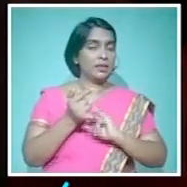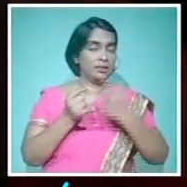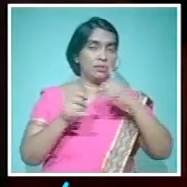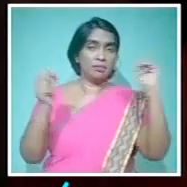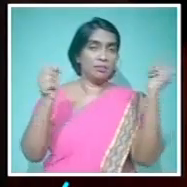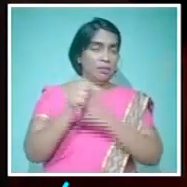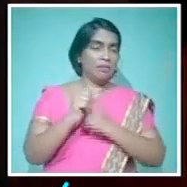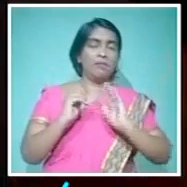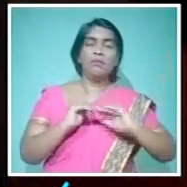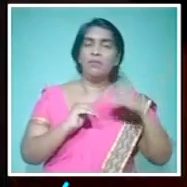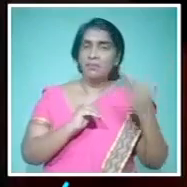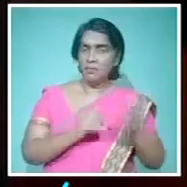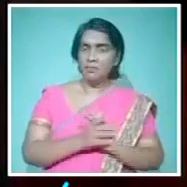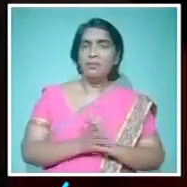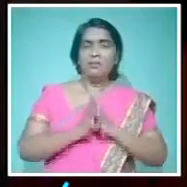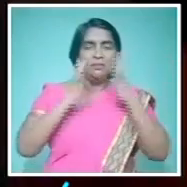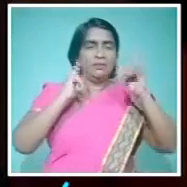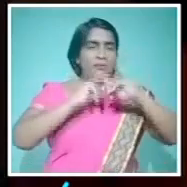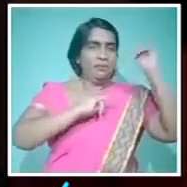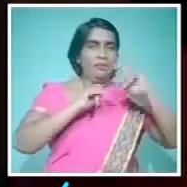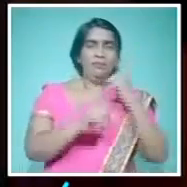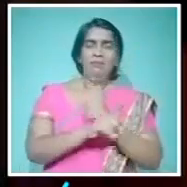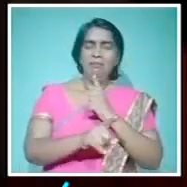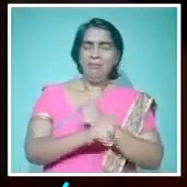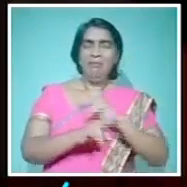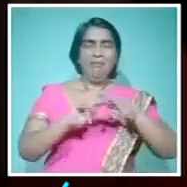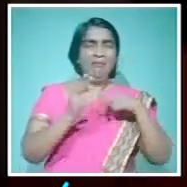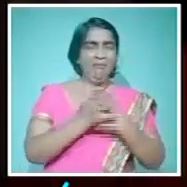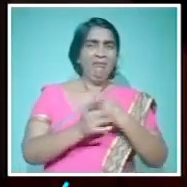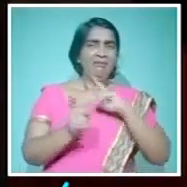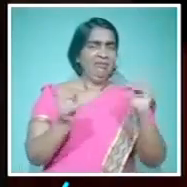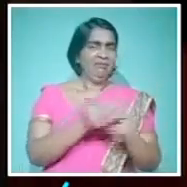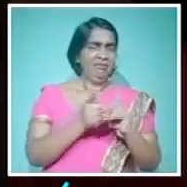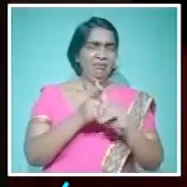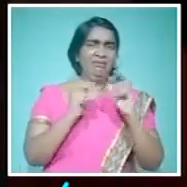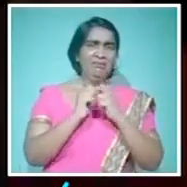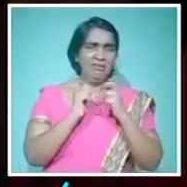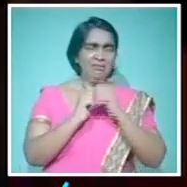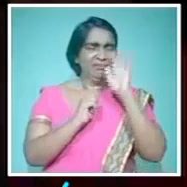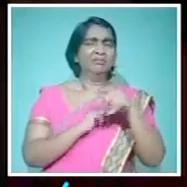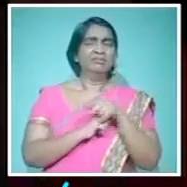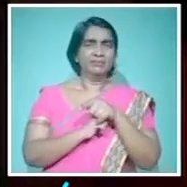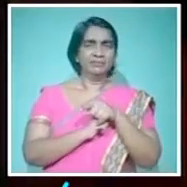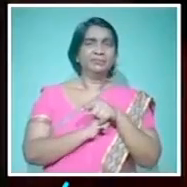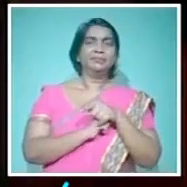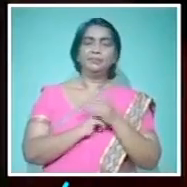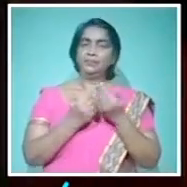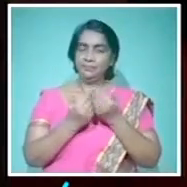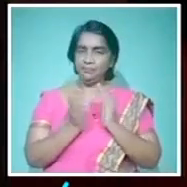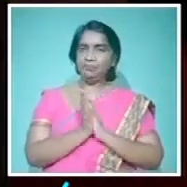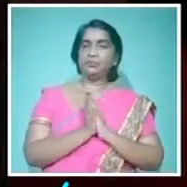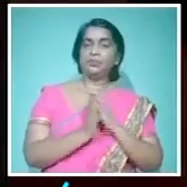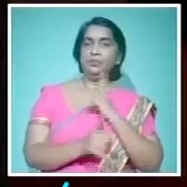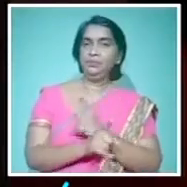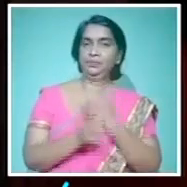मराधमी मेन पशु वो विश्वविद्यालय आचार्य महाचार्य वरुण प्रचंड विसिंग तमंगे